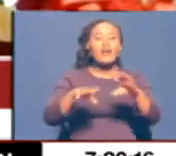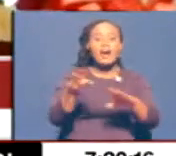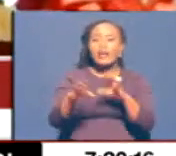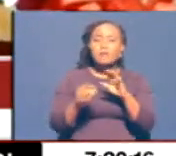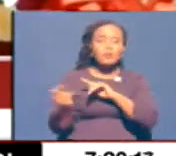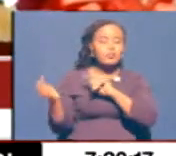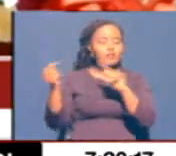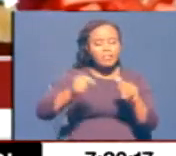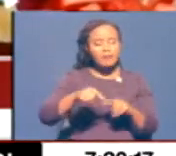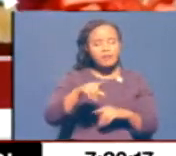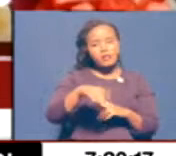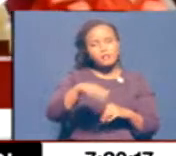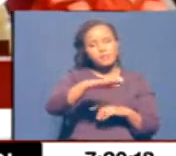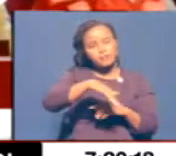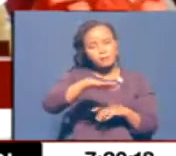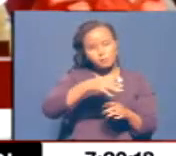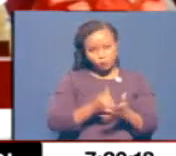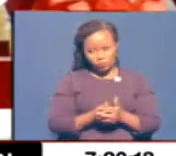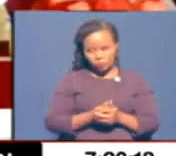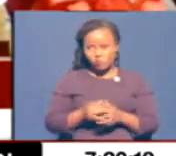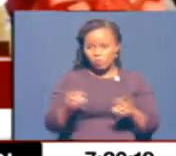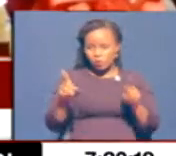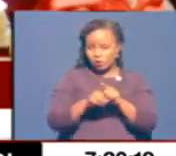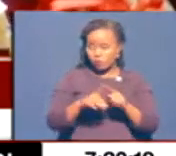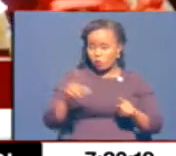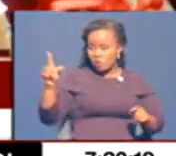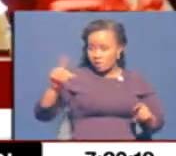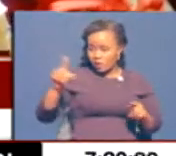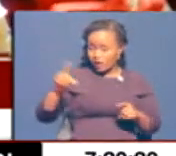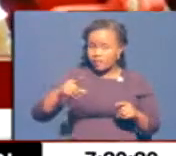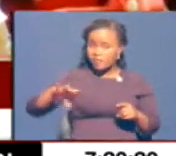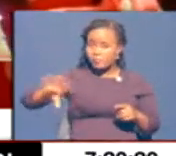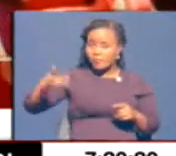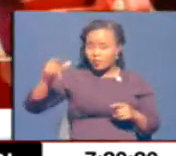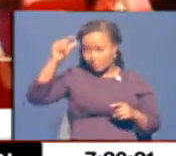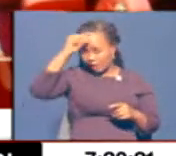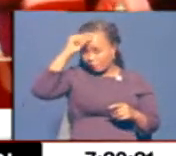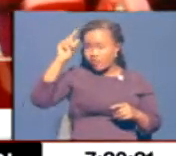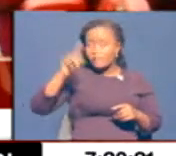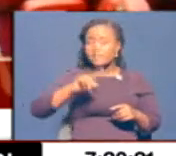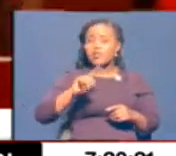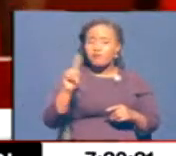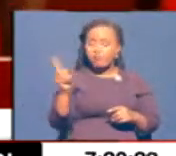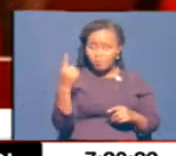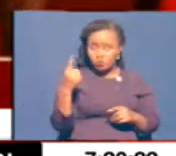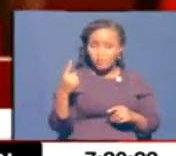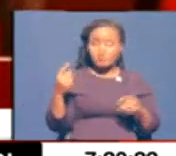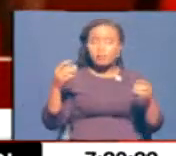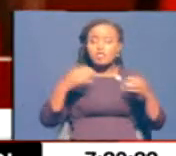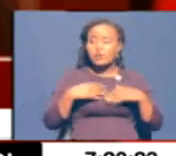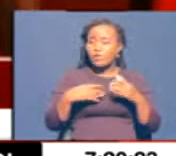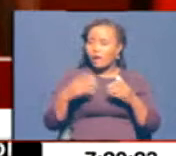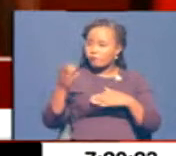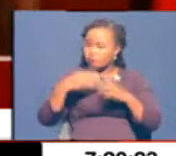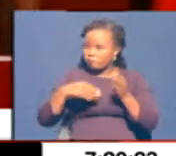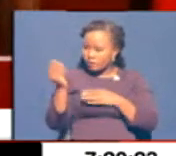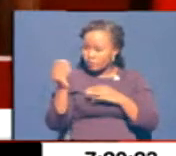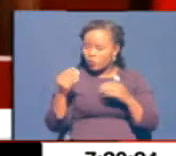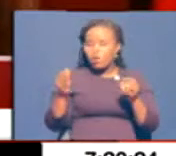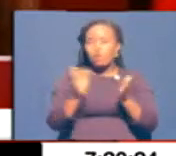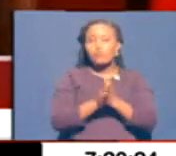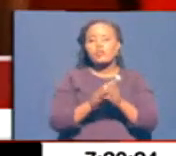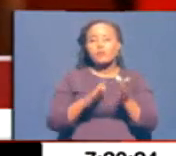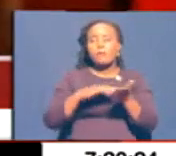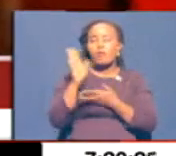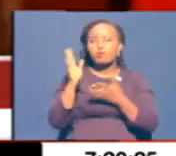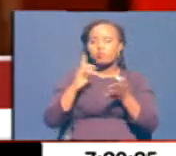Wakati huo huo, serikali ya kaunti ya Laikipia itaweka historia ya kuwa kaunti ya kwanza kuuza hati za dhamana za ustawishaji miundo msingi